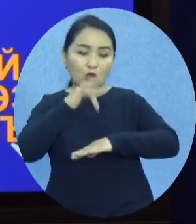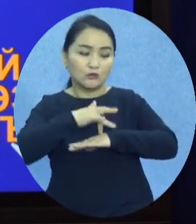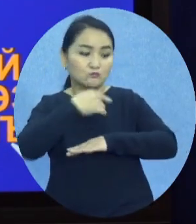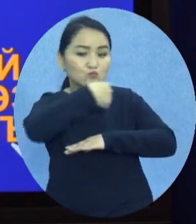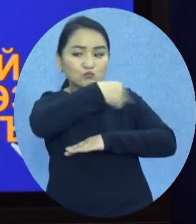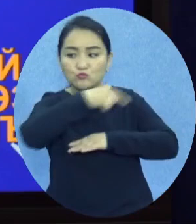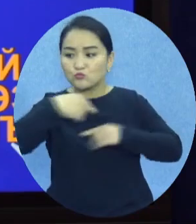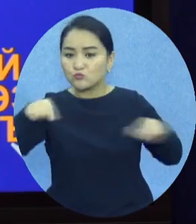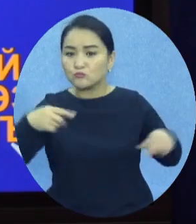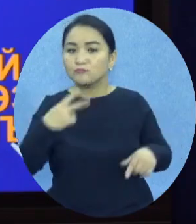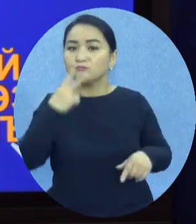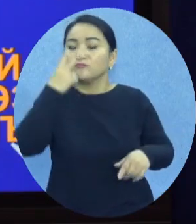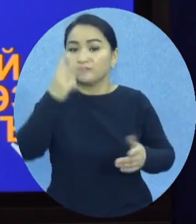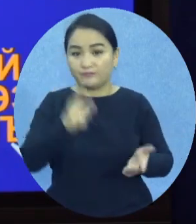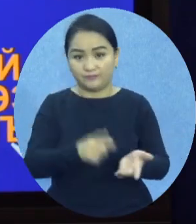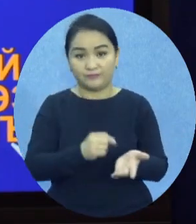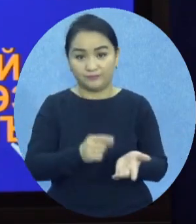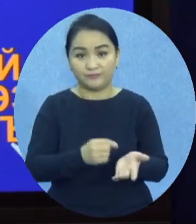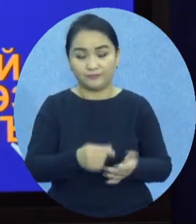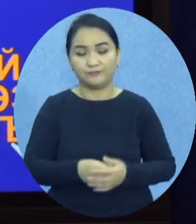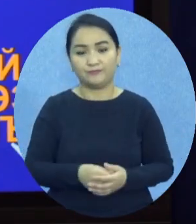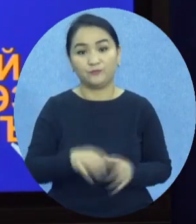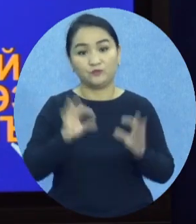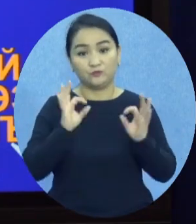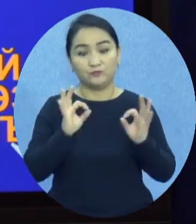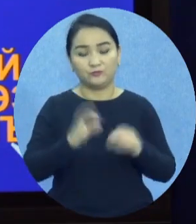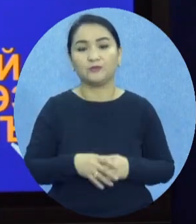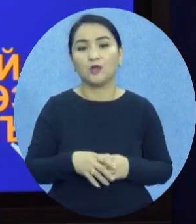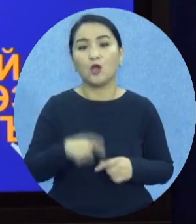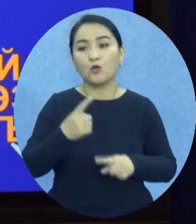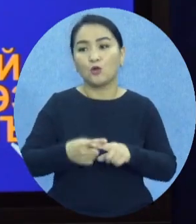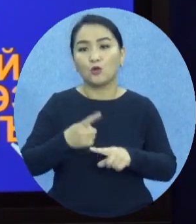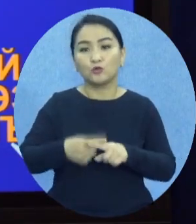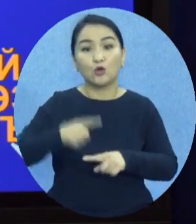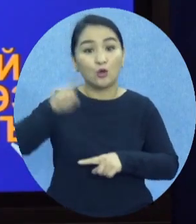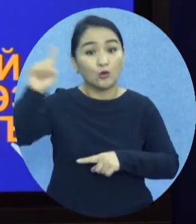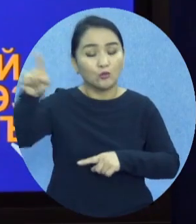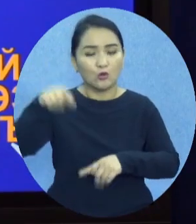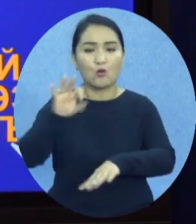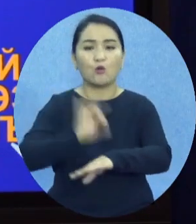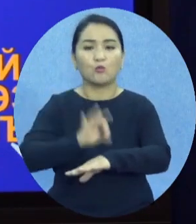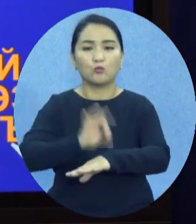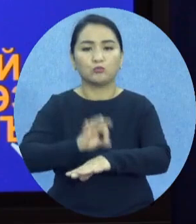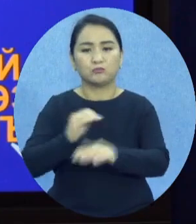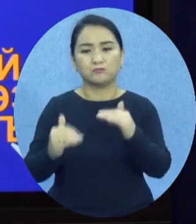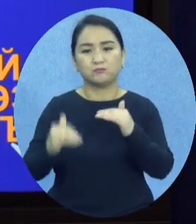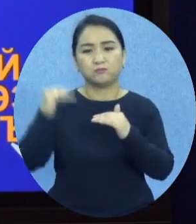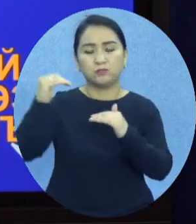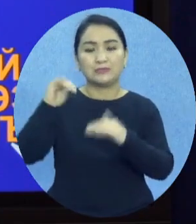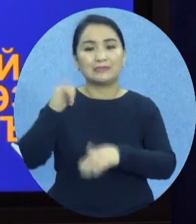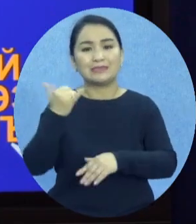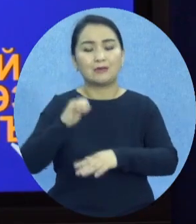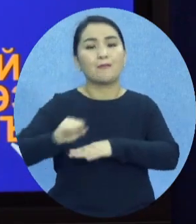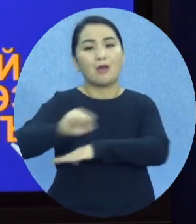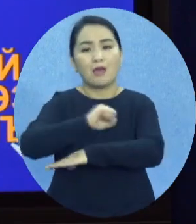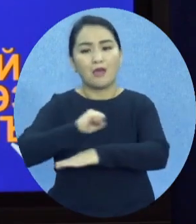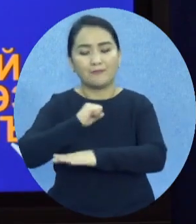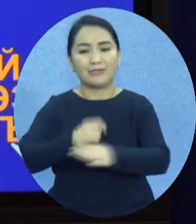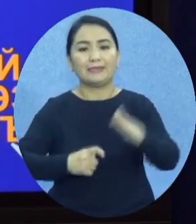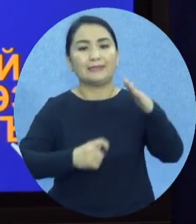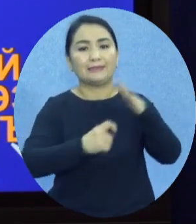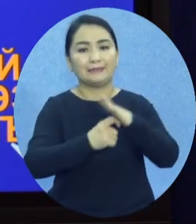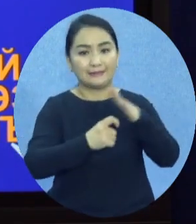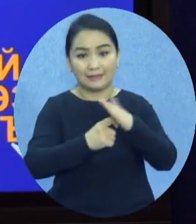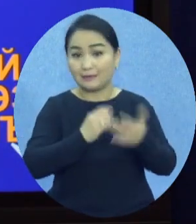эрэлхийлэх нь хамгийн зөв сонголт юм аа. Учир нь юу гэдэг бол хөдөө орон нутагт өвчлөл өндөртэй, за зарим аймагуд бол бас тодорхой хязгаарлалтын дэгдлмүүдтэй байна.